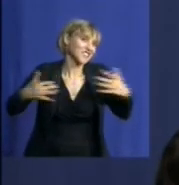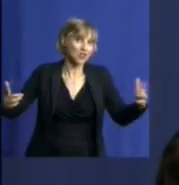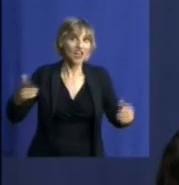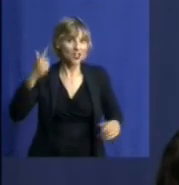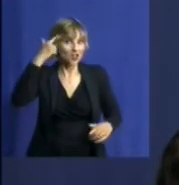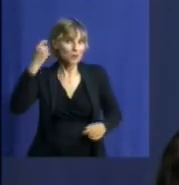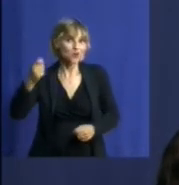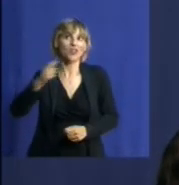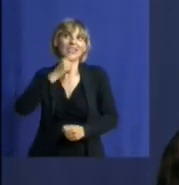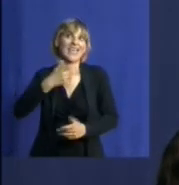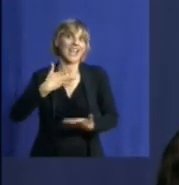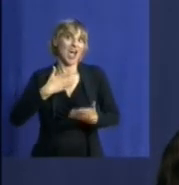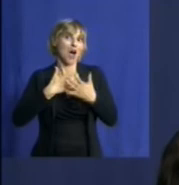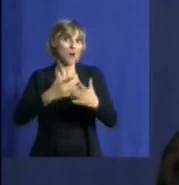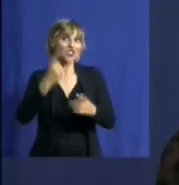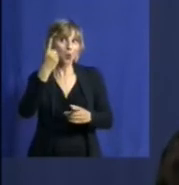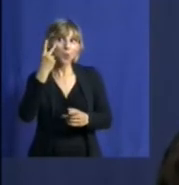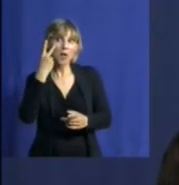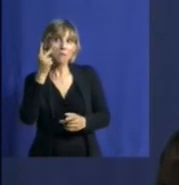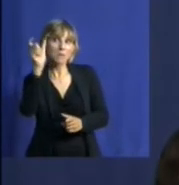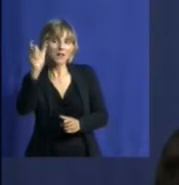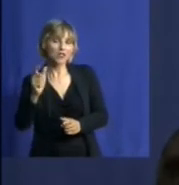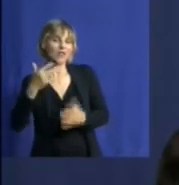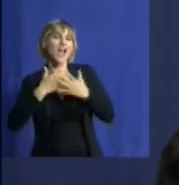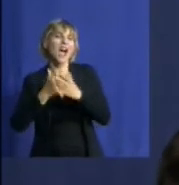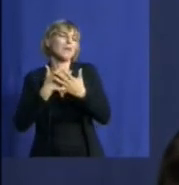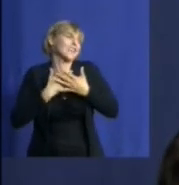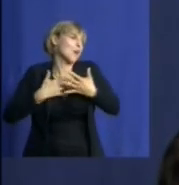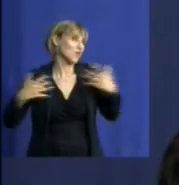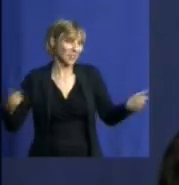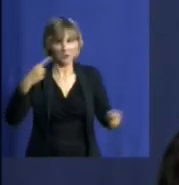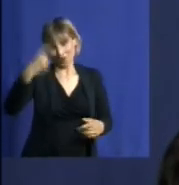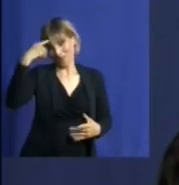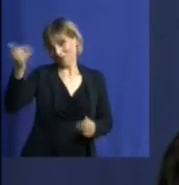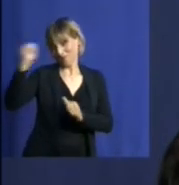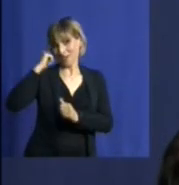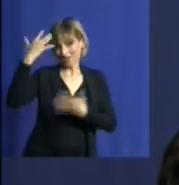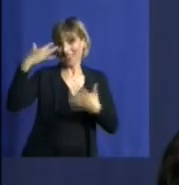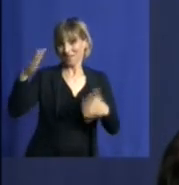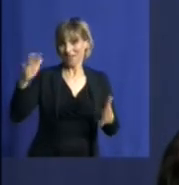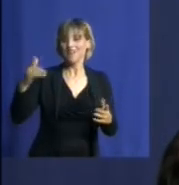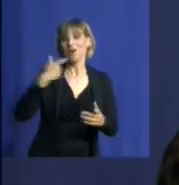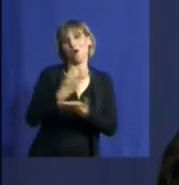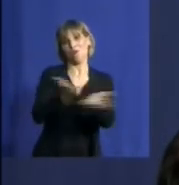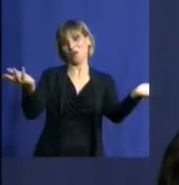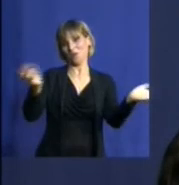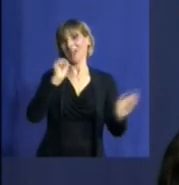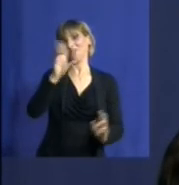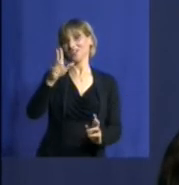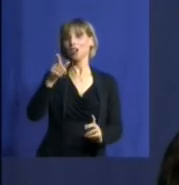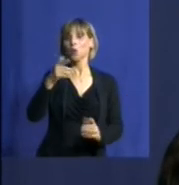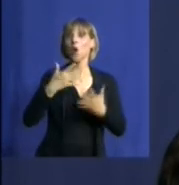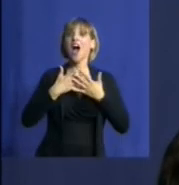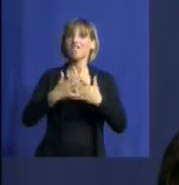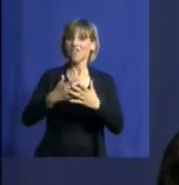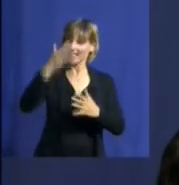saputo e mi ha sconcertato. Quindi sai che c'è una persona che ti ama da morire, ma lo sapevi anche prima, però lo diciamo pubblicamente. Hai l'affetto